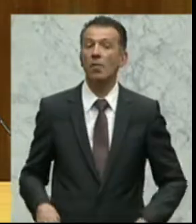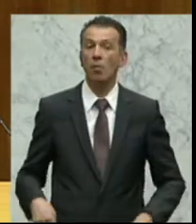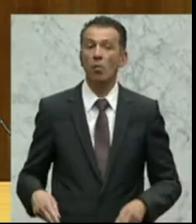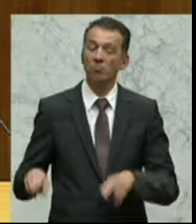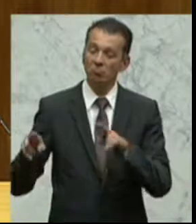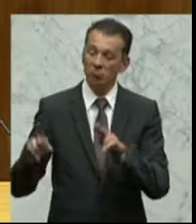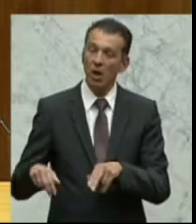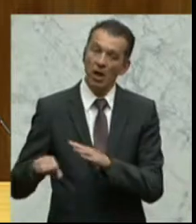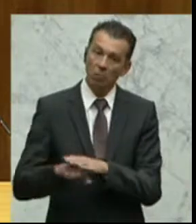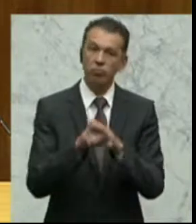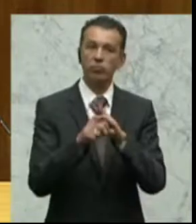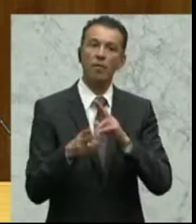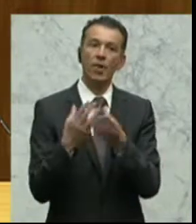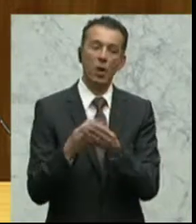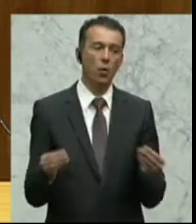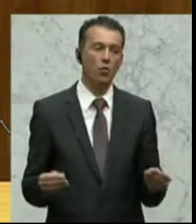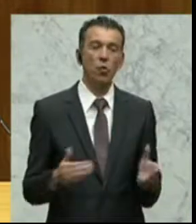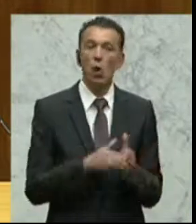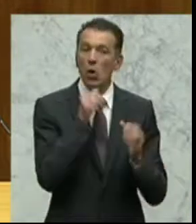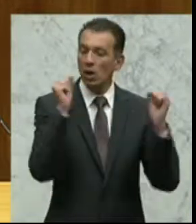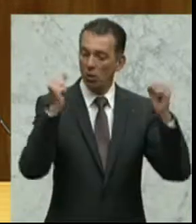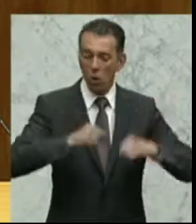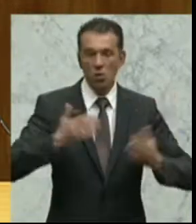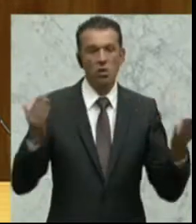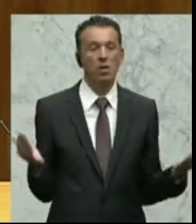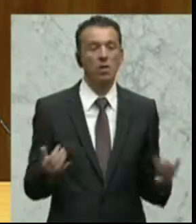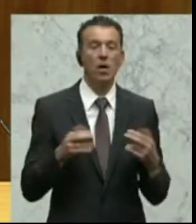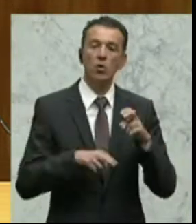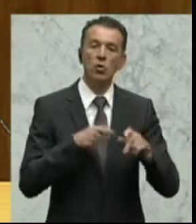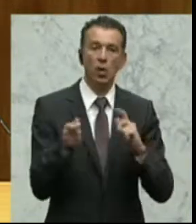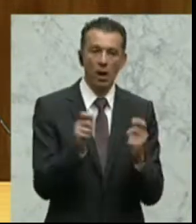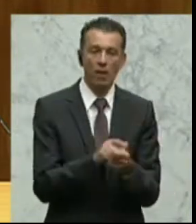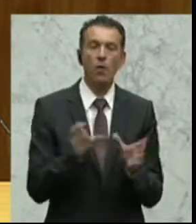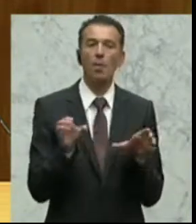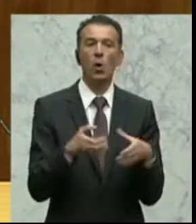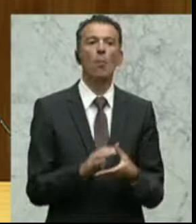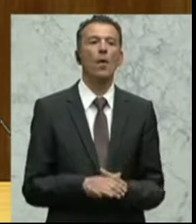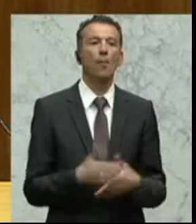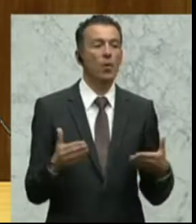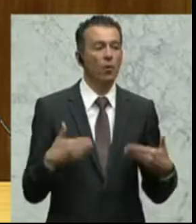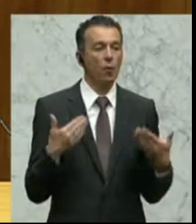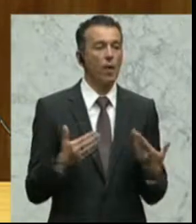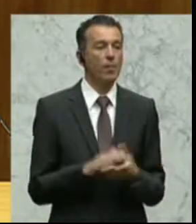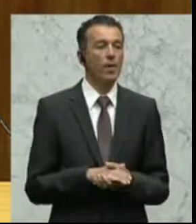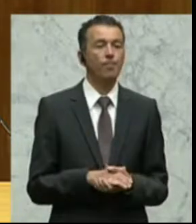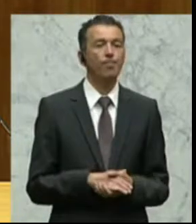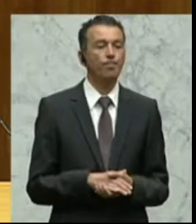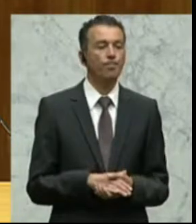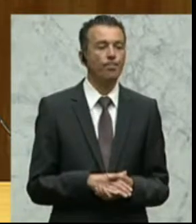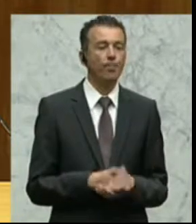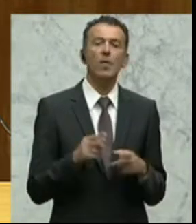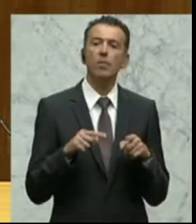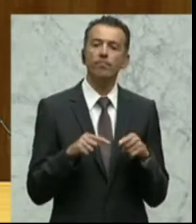und wie wir das lösen, gibt es noch nicht. Es gibt jetzt die Steuerreformgruppe und ich freue mich darauf, wenn wir hier sehr pragmatisch zu